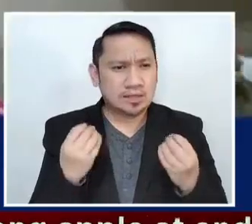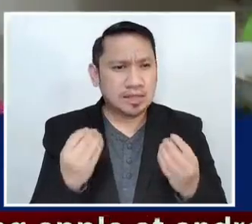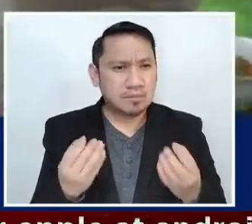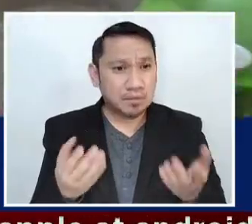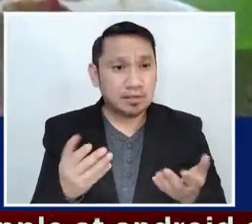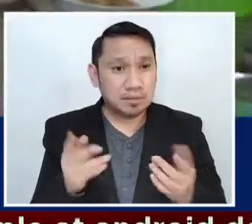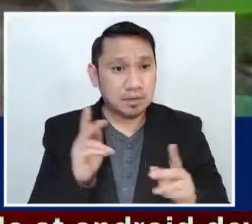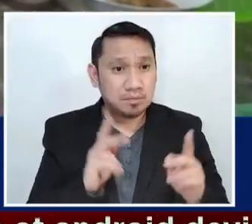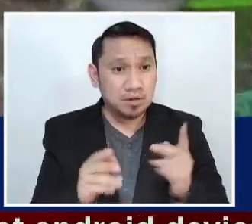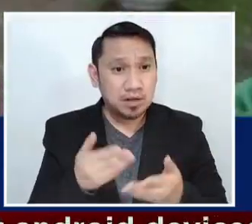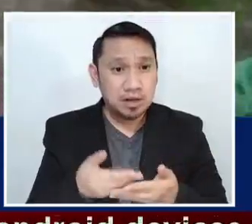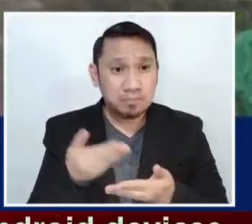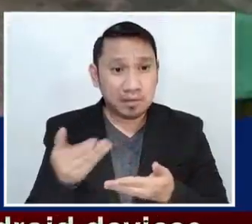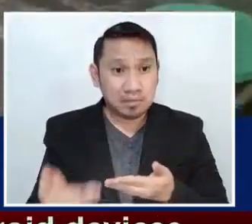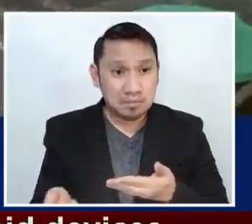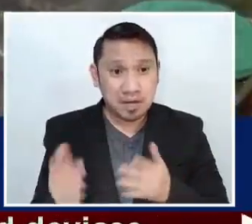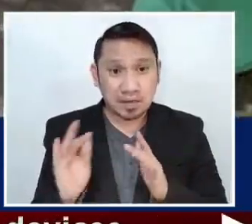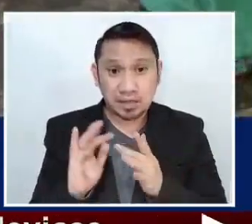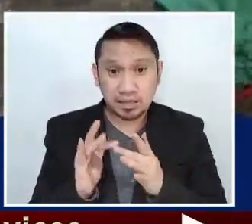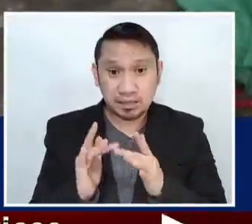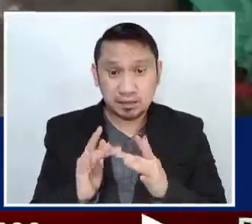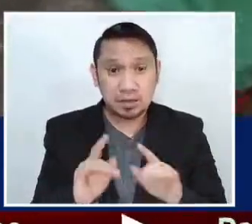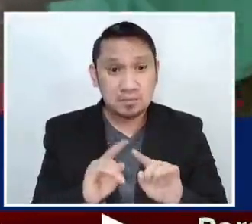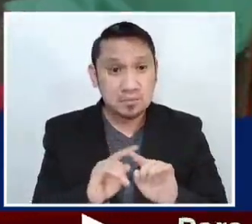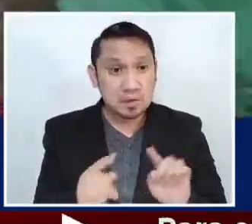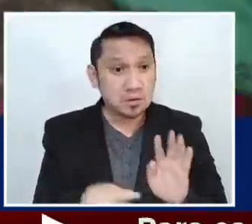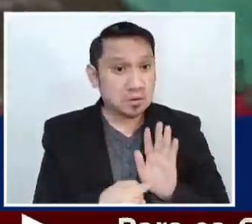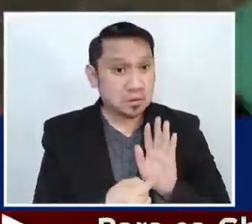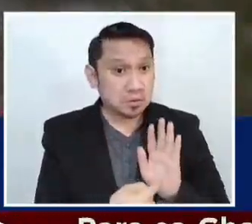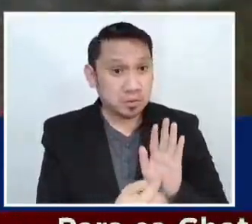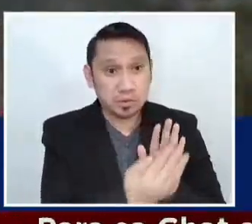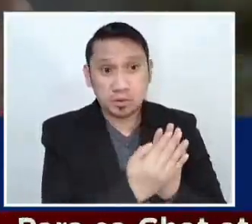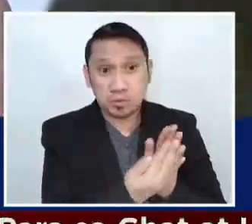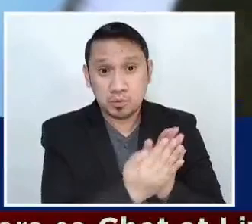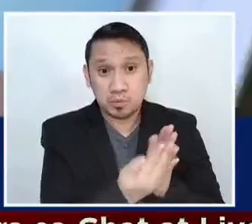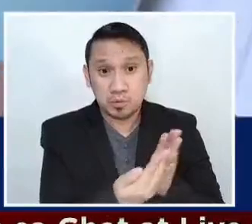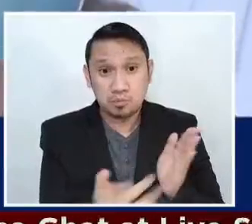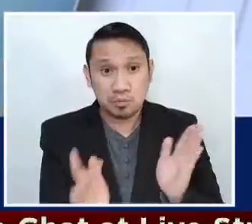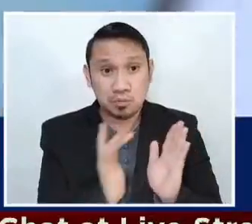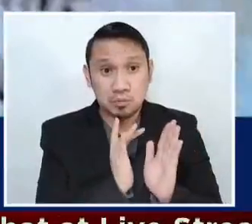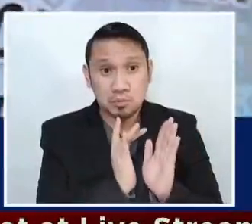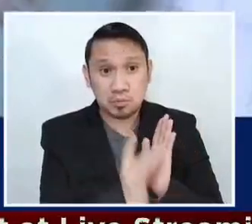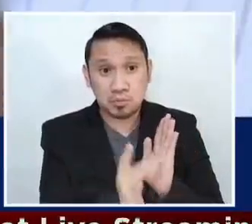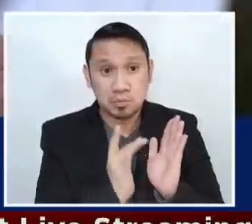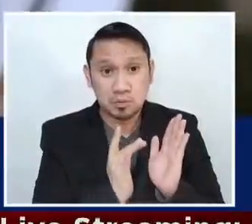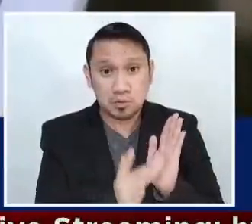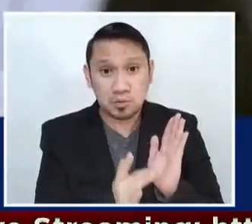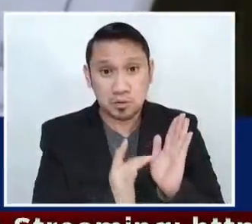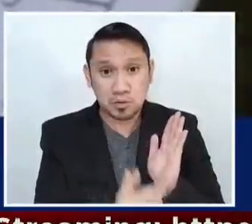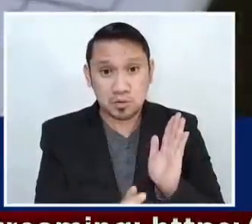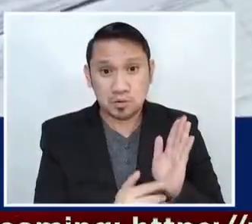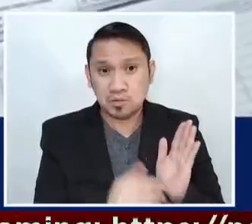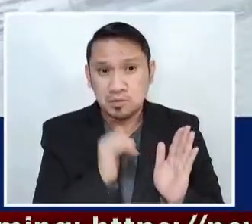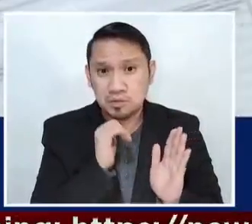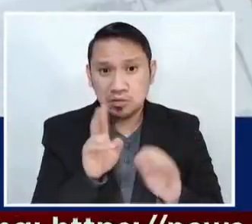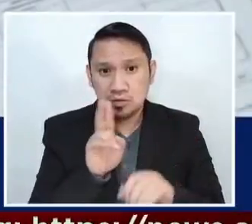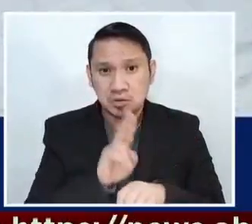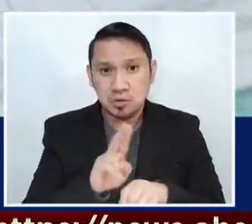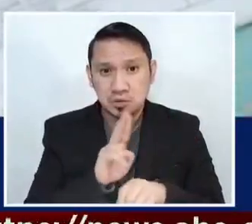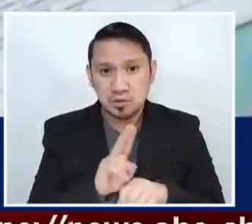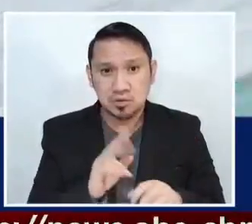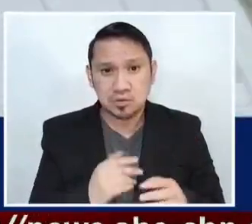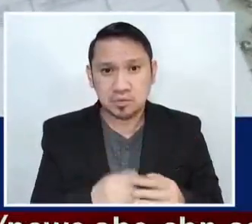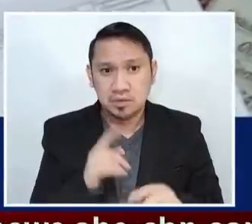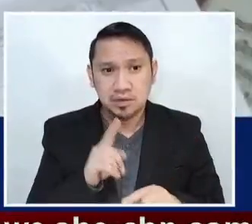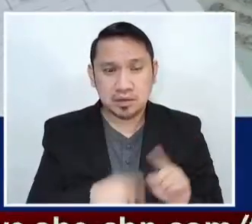online. Pero si Aling Teodora, ipinakita ang kanyang booklet na walang laman. Hindi ko pa pinagagamit kasi wala po akong pambili sa